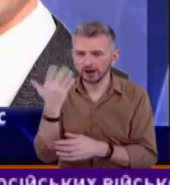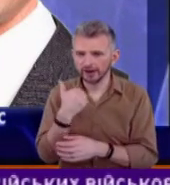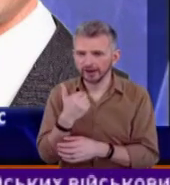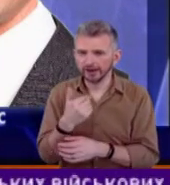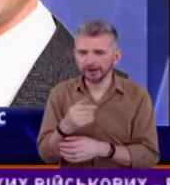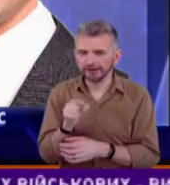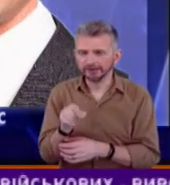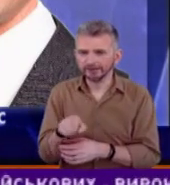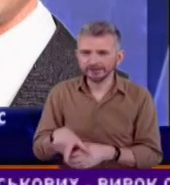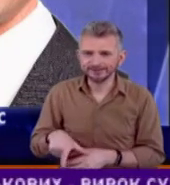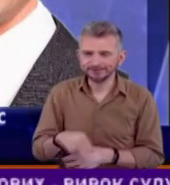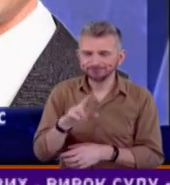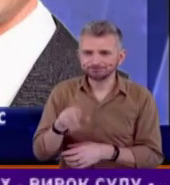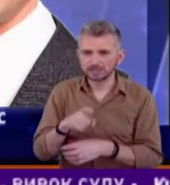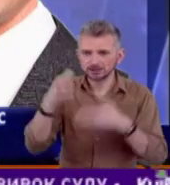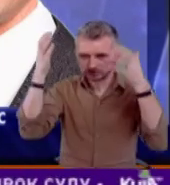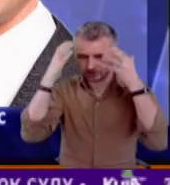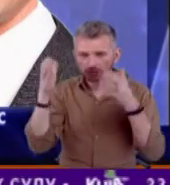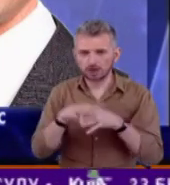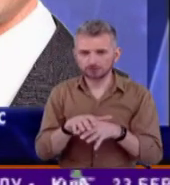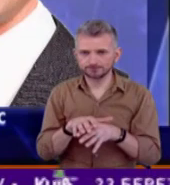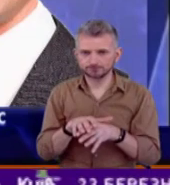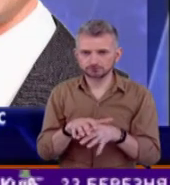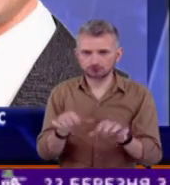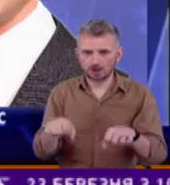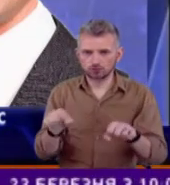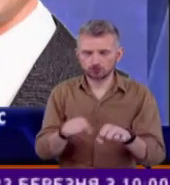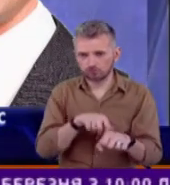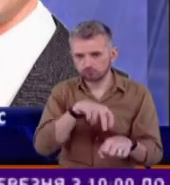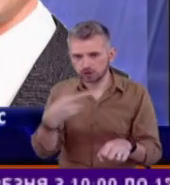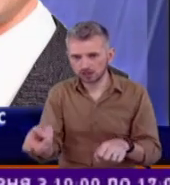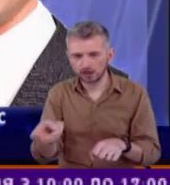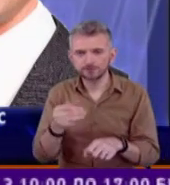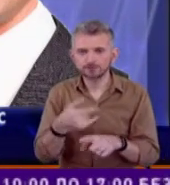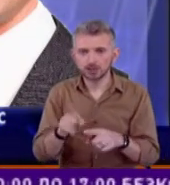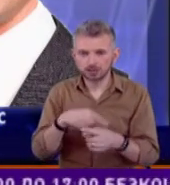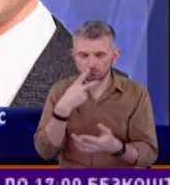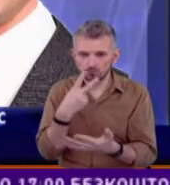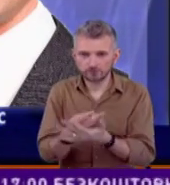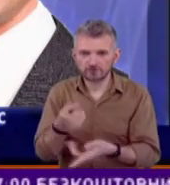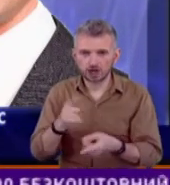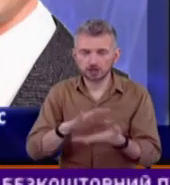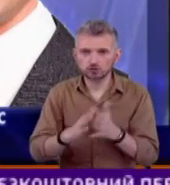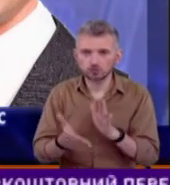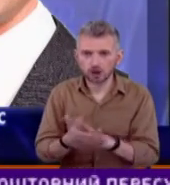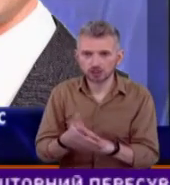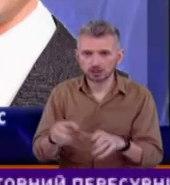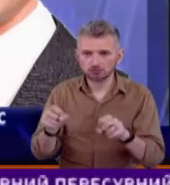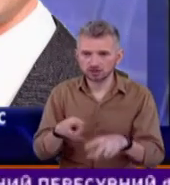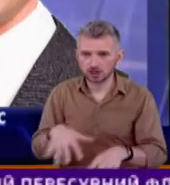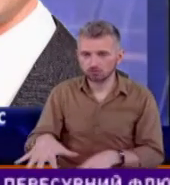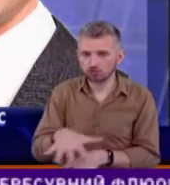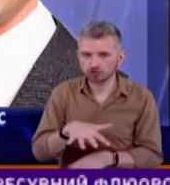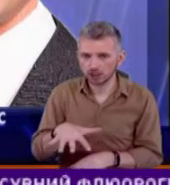цій дорозі без шлема вона впаде з мотоциклом, і це відтворити в реальній ситуації на спеціальній